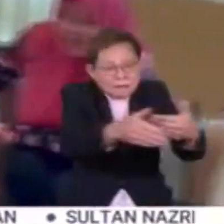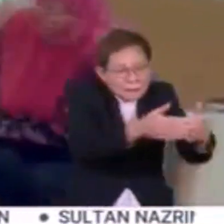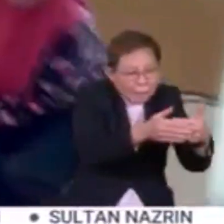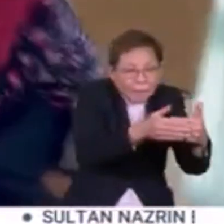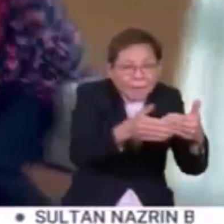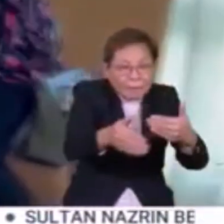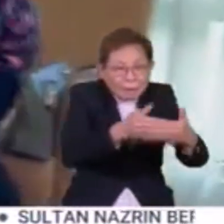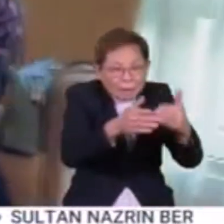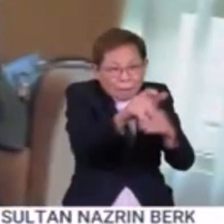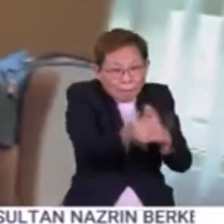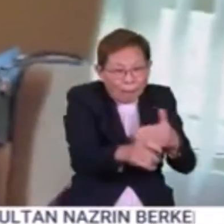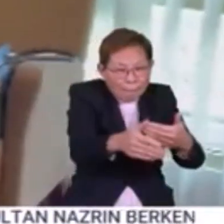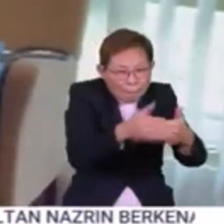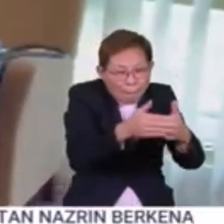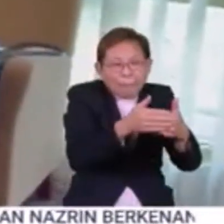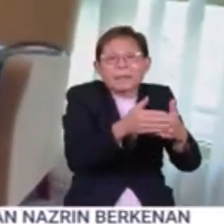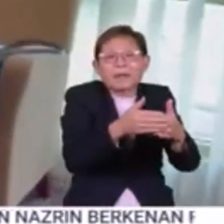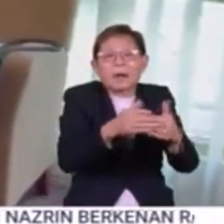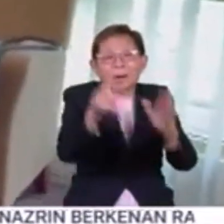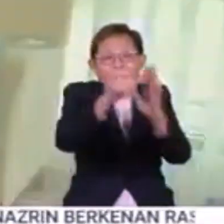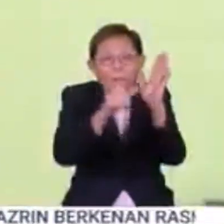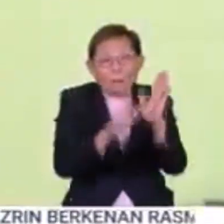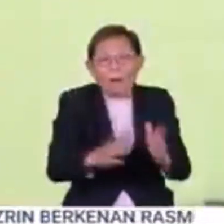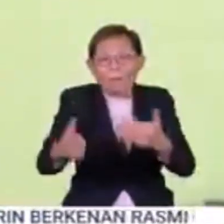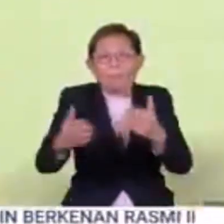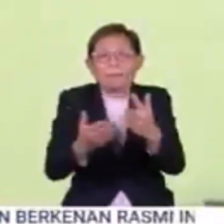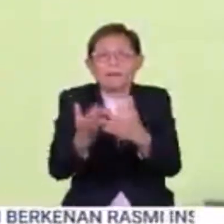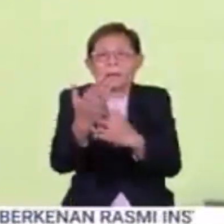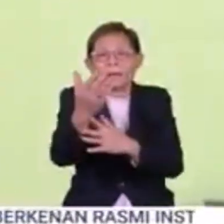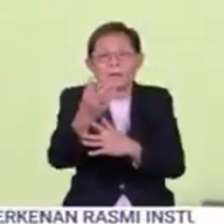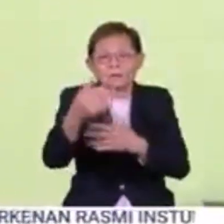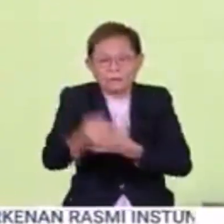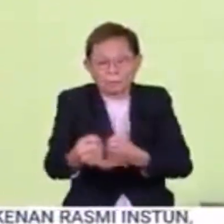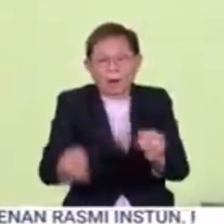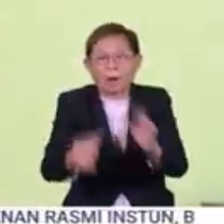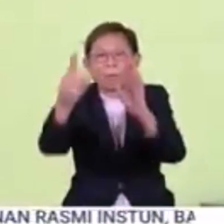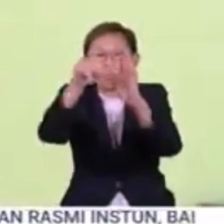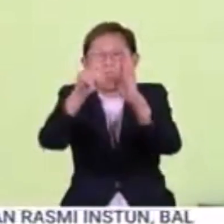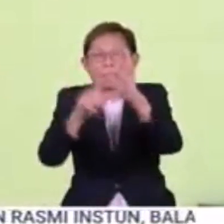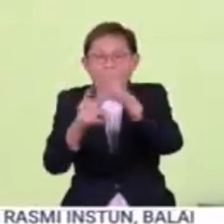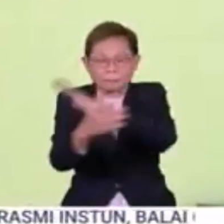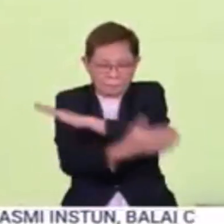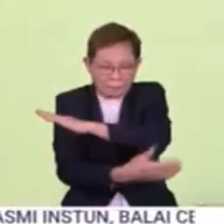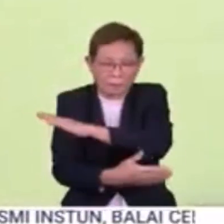melalui Jabatan Bantuan Guaman. Fatin Aqila Nur Azli, RTM.